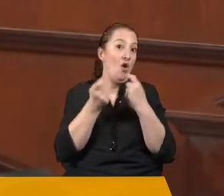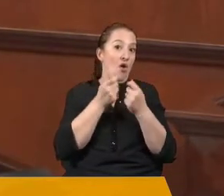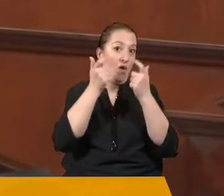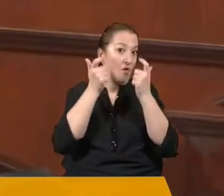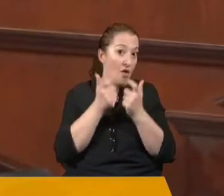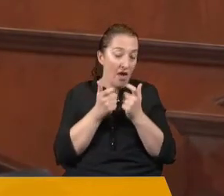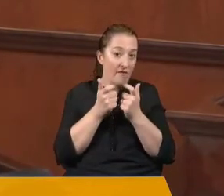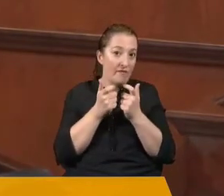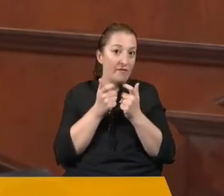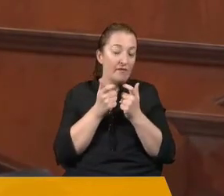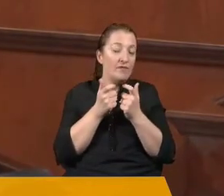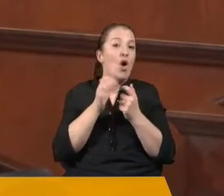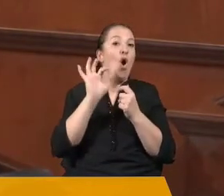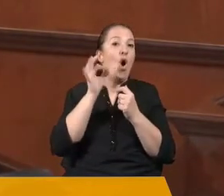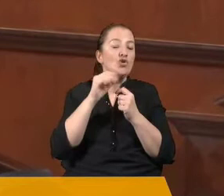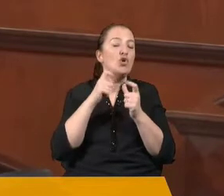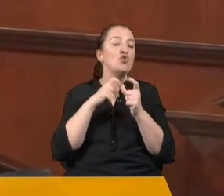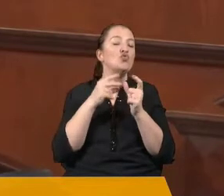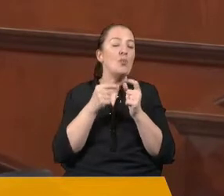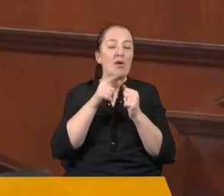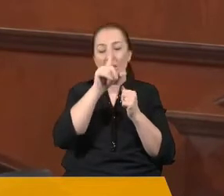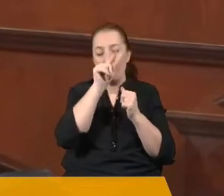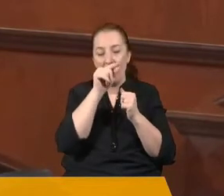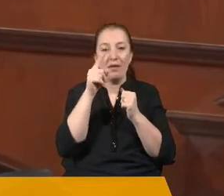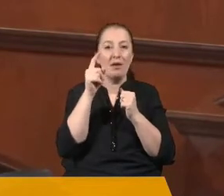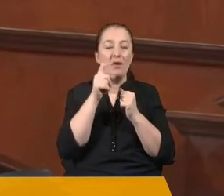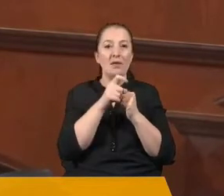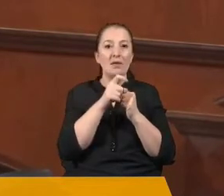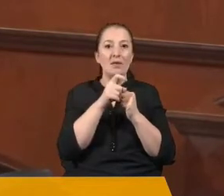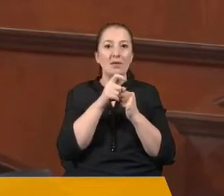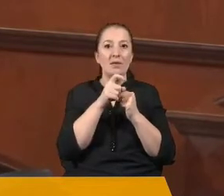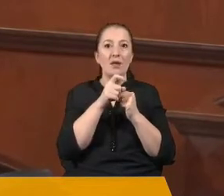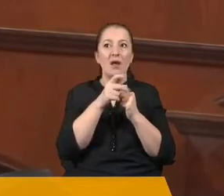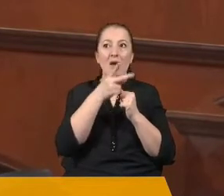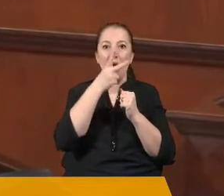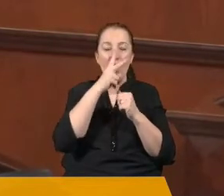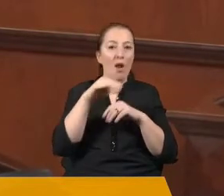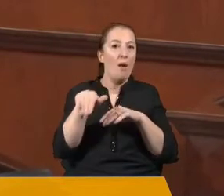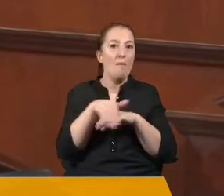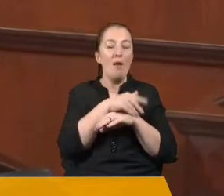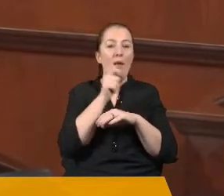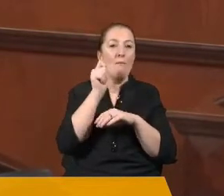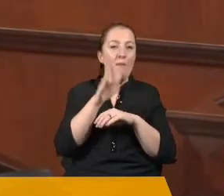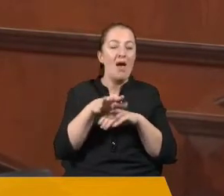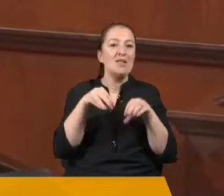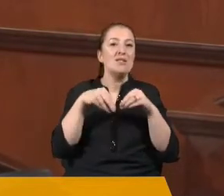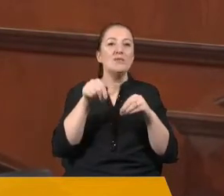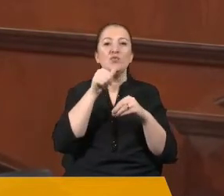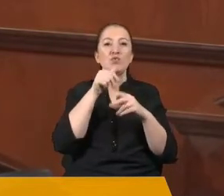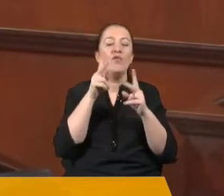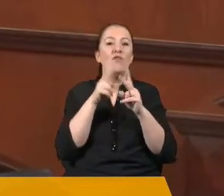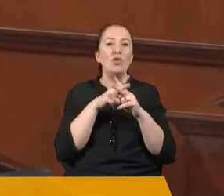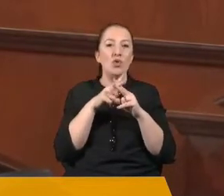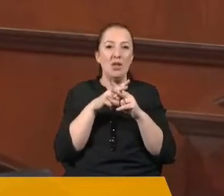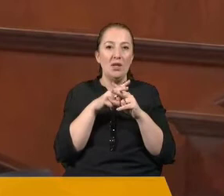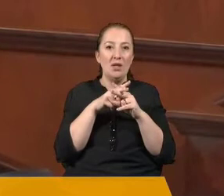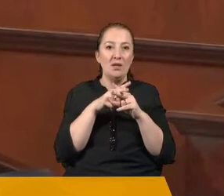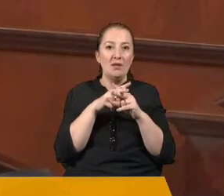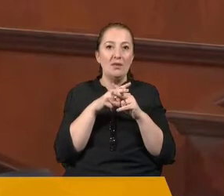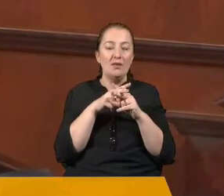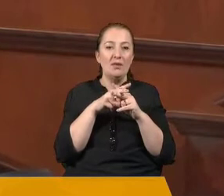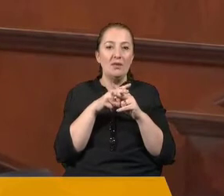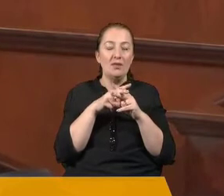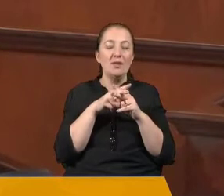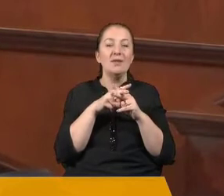yüce meclise düşen görev Ocak, Şubat, Mart ayında kırsal mahalleye pahalı sattığımız su faturalarını mahsup